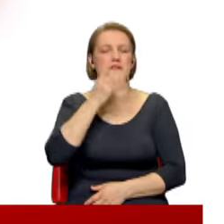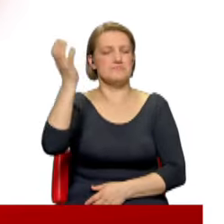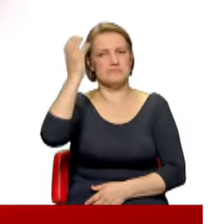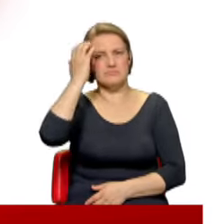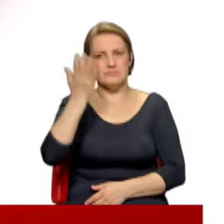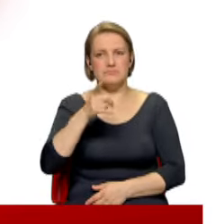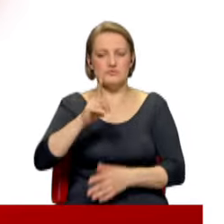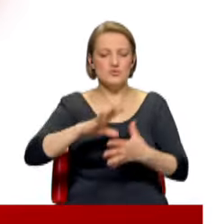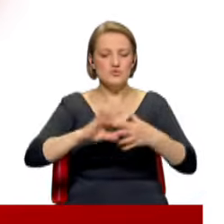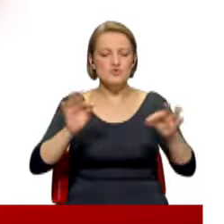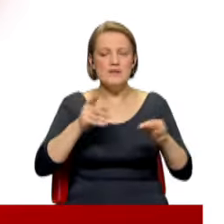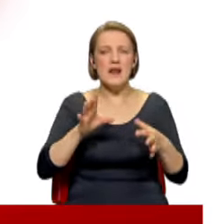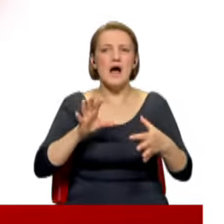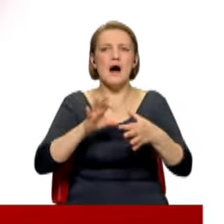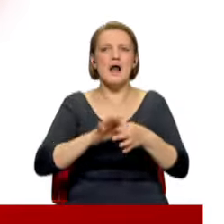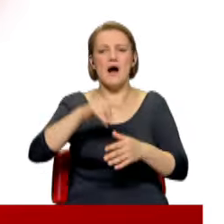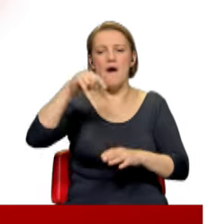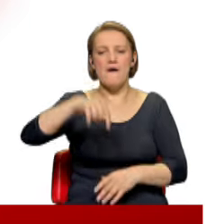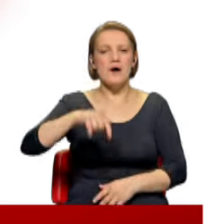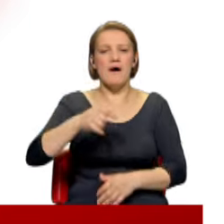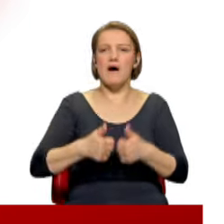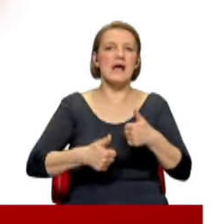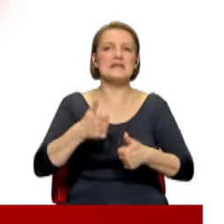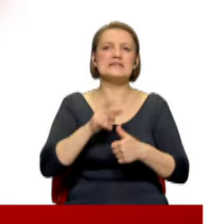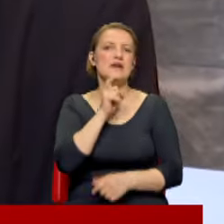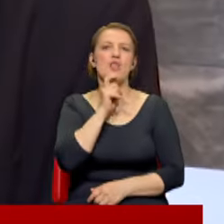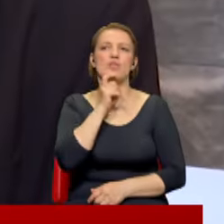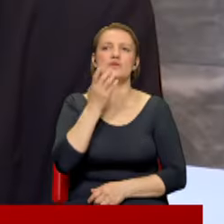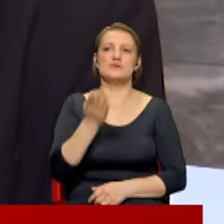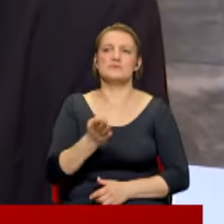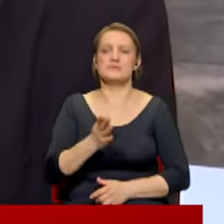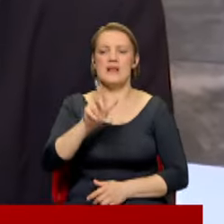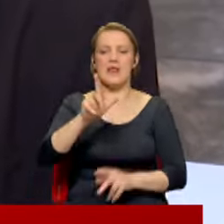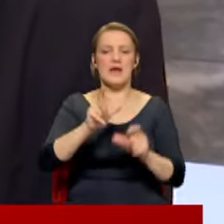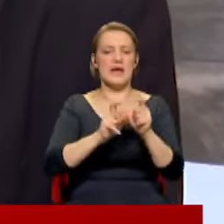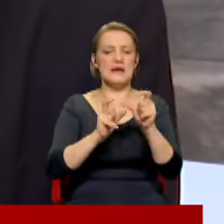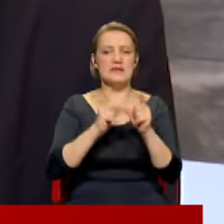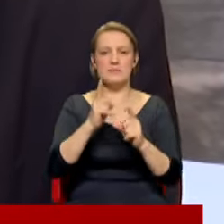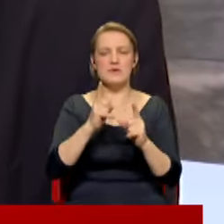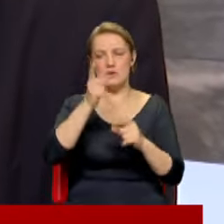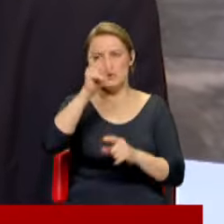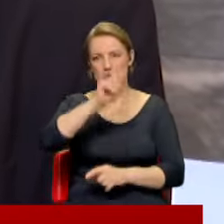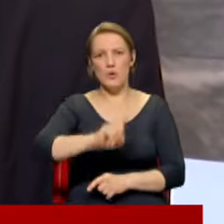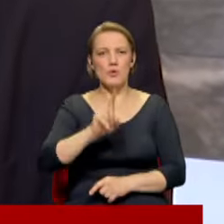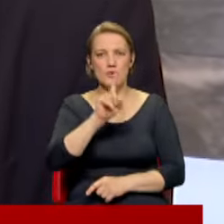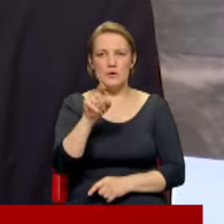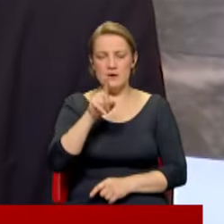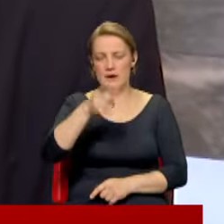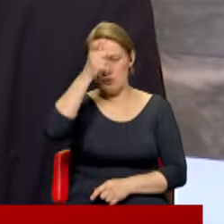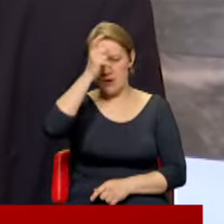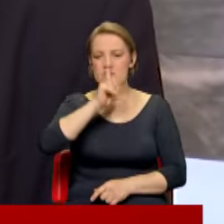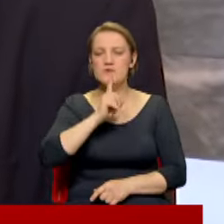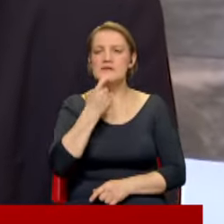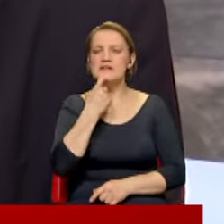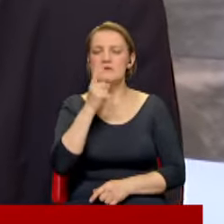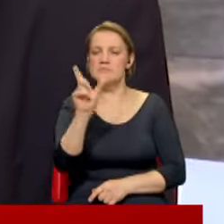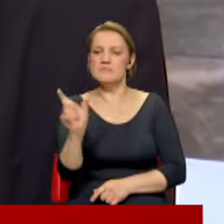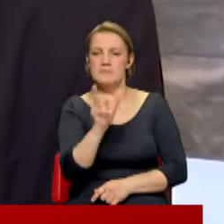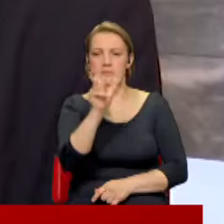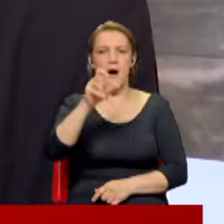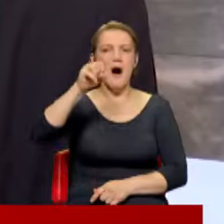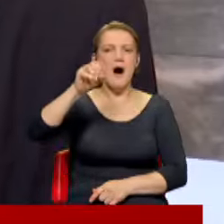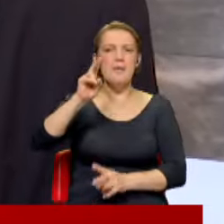noktasıdır. Bu cümlenin türüyle ilgili aşağıdakilerden hangisi yanlıştır? LGS'de bir soruya Türkiye yüzyılı ibaresini koysanız Adalet ve